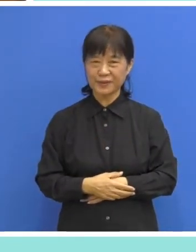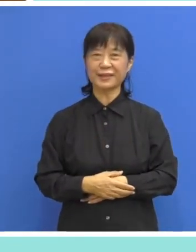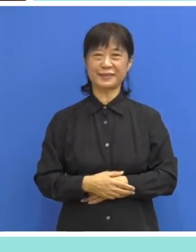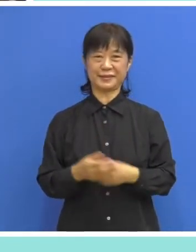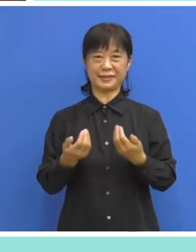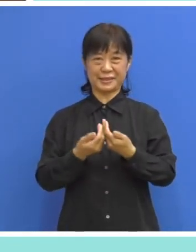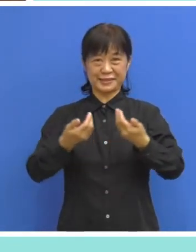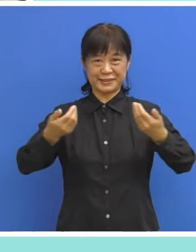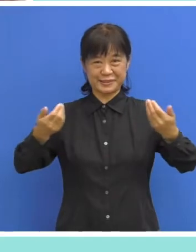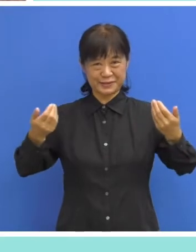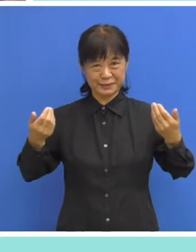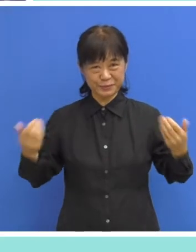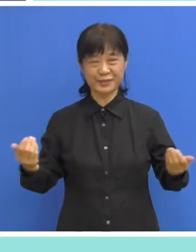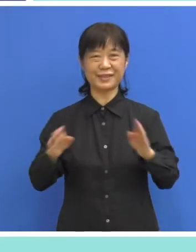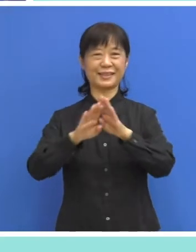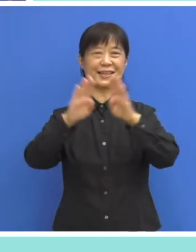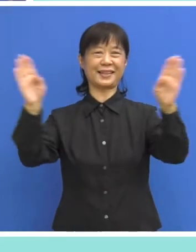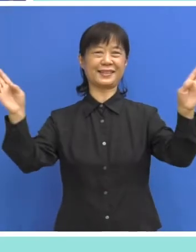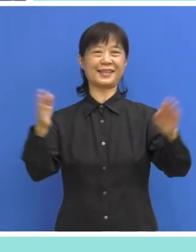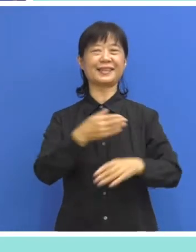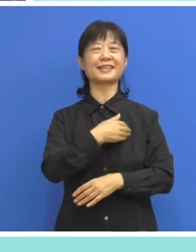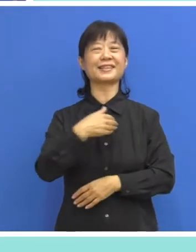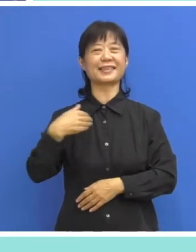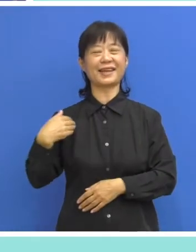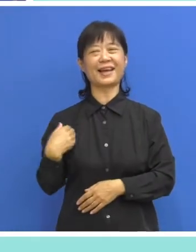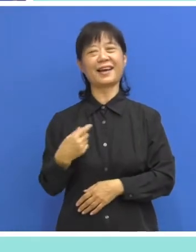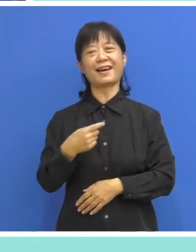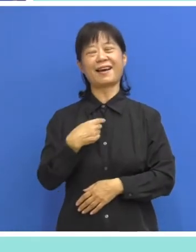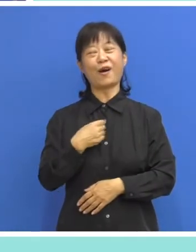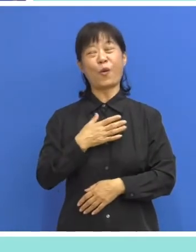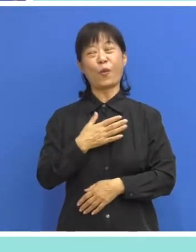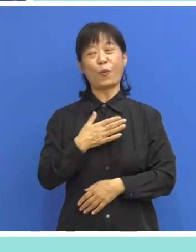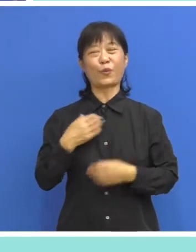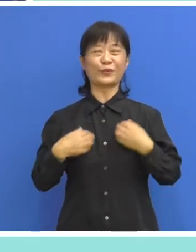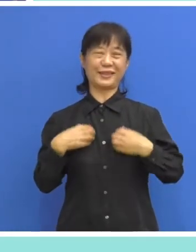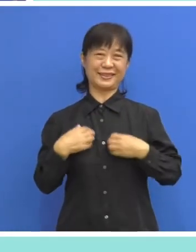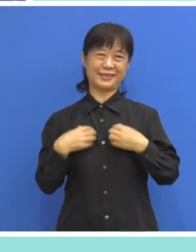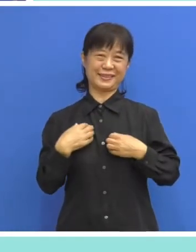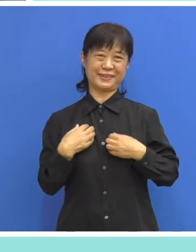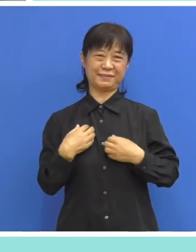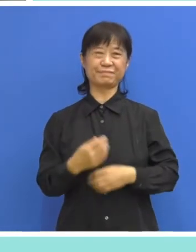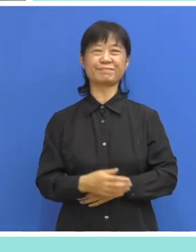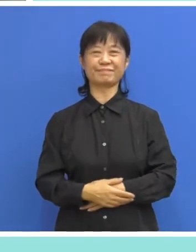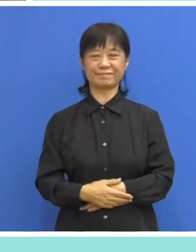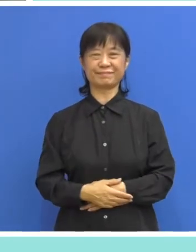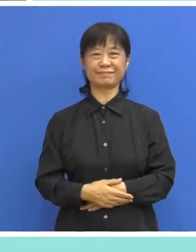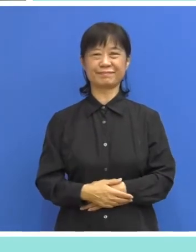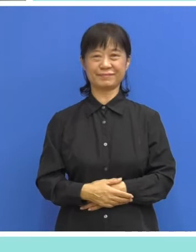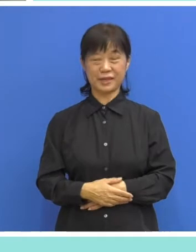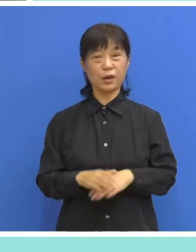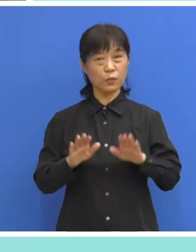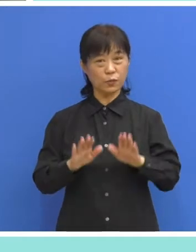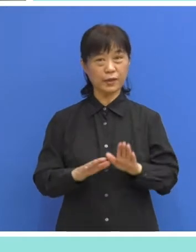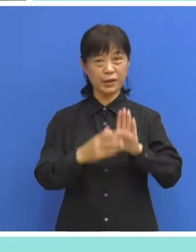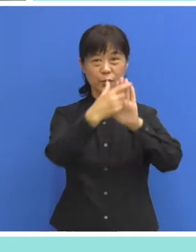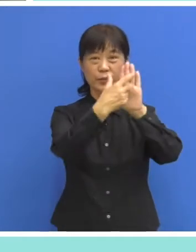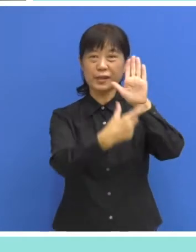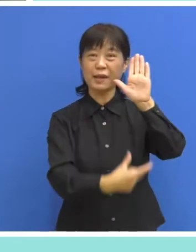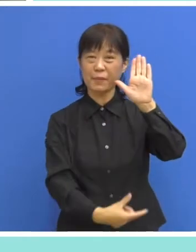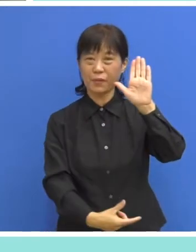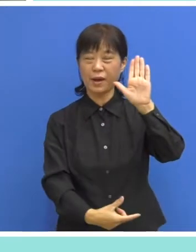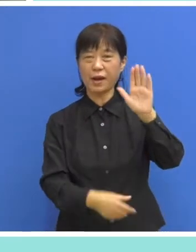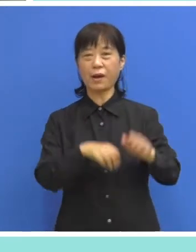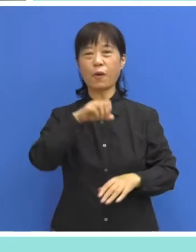しぶりに開催されることになりまして、私もワクワクしています。 はい、ということで今回のシティナビのテー